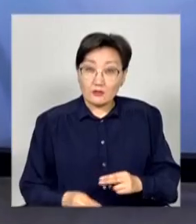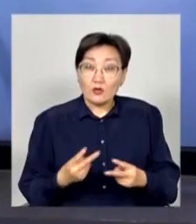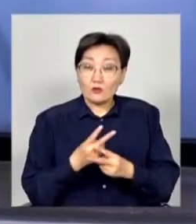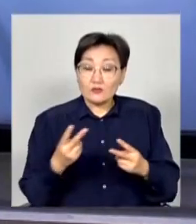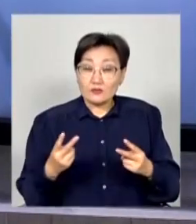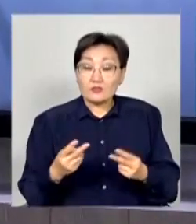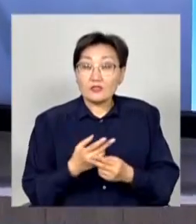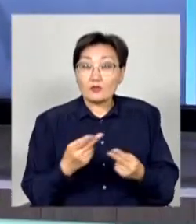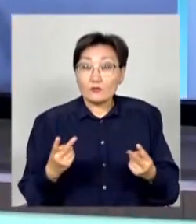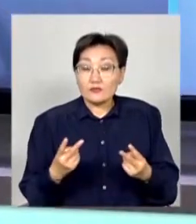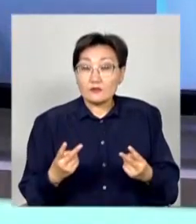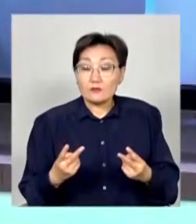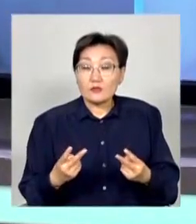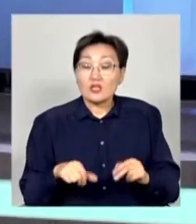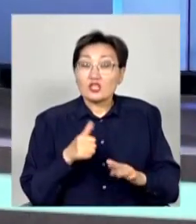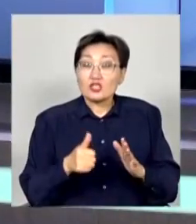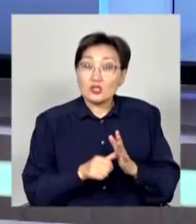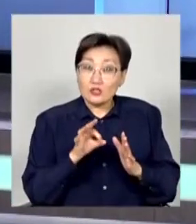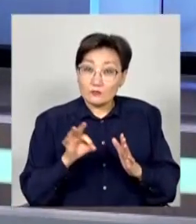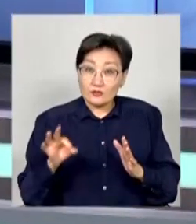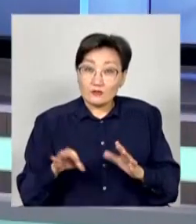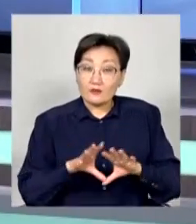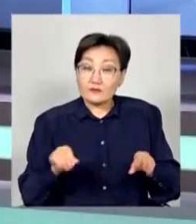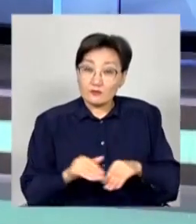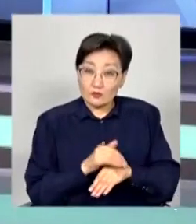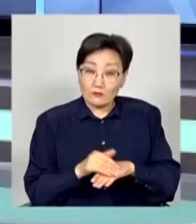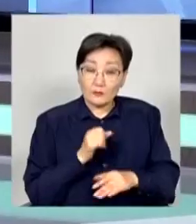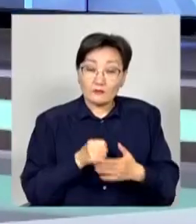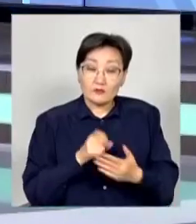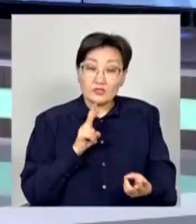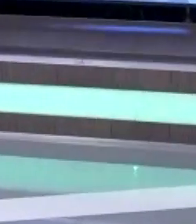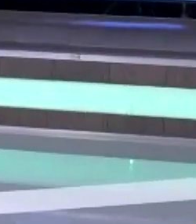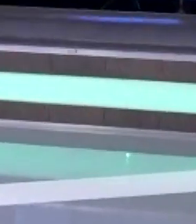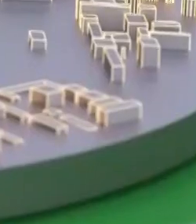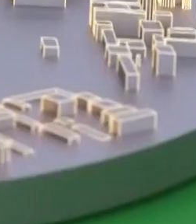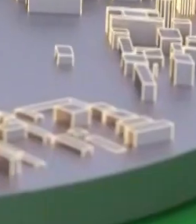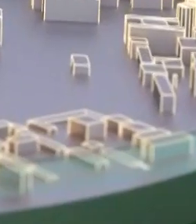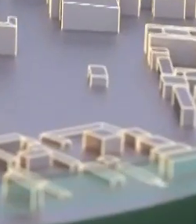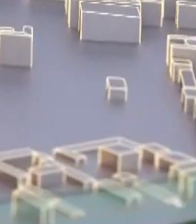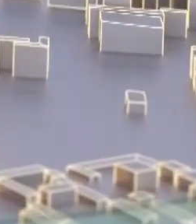Увидимся, уважаемые телезрители, в 16:00. Всего доброго. До встречи.